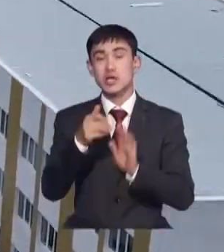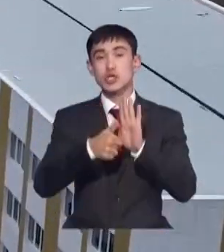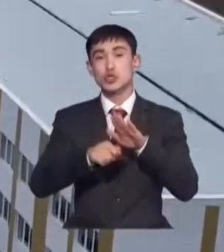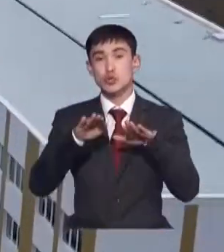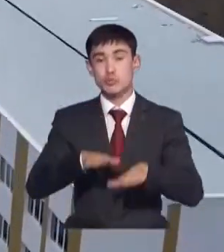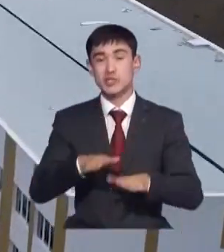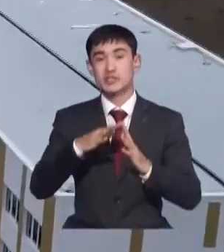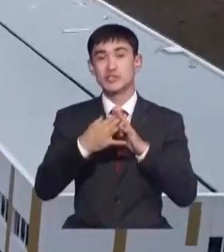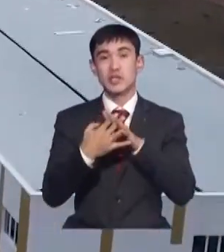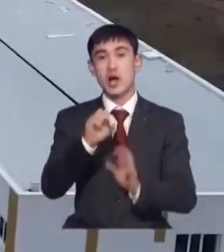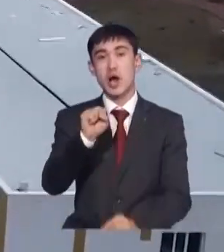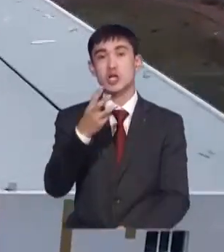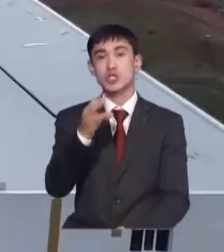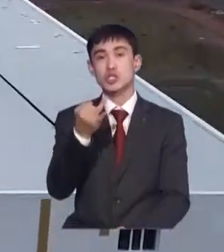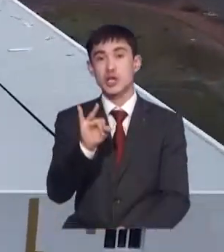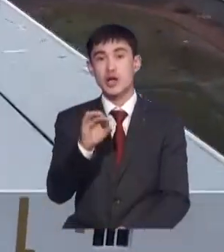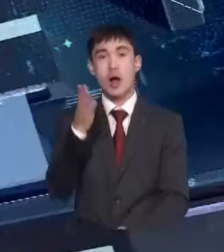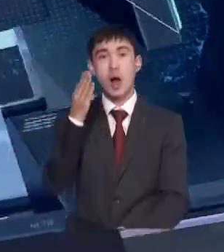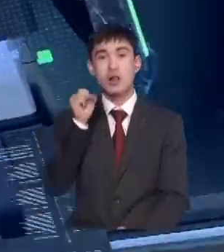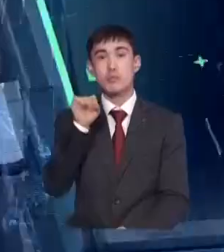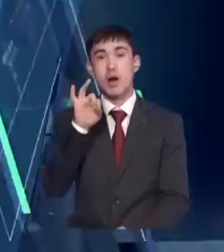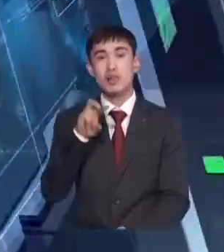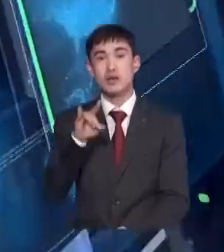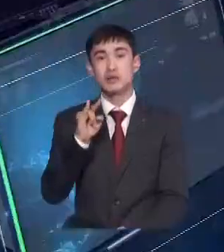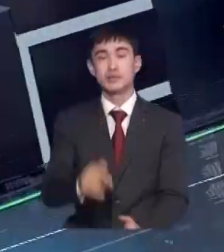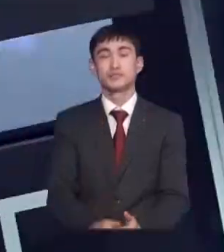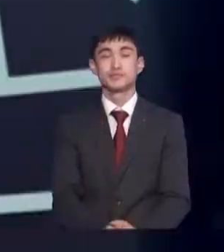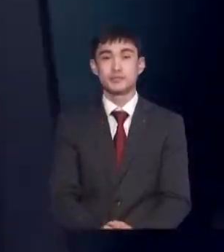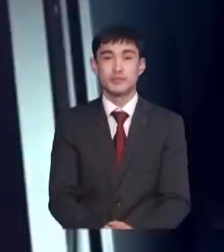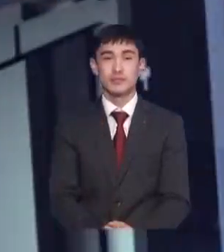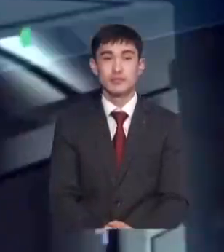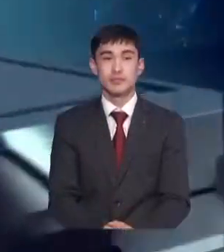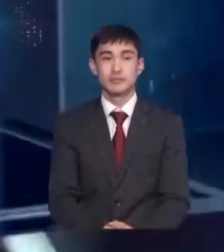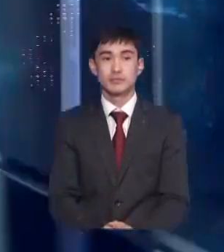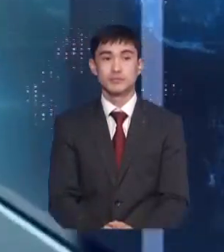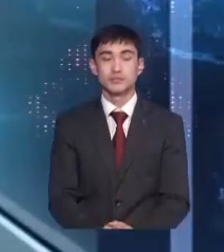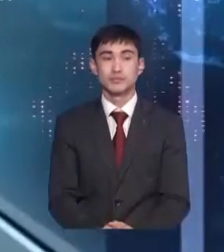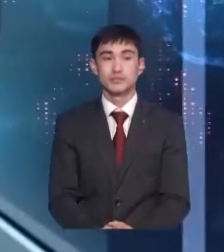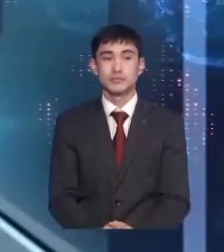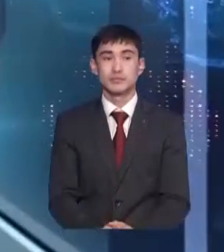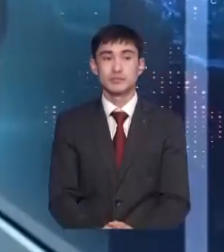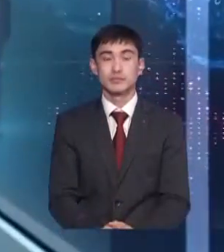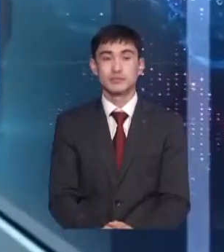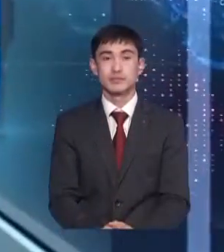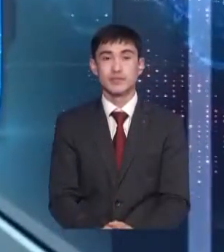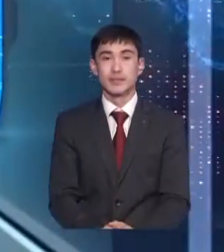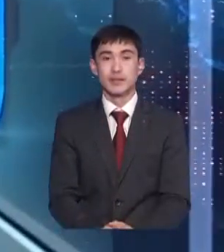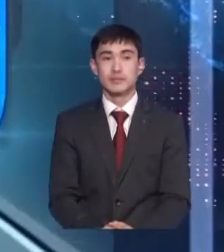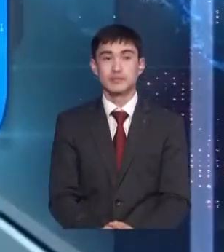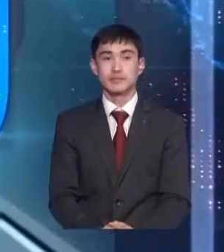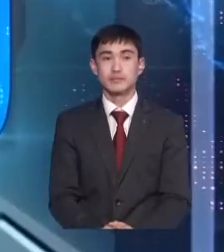600 мест в селах Ашысай и Алмалы. Шандос Назарбаев, Хурманжан Касымжанұлы, Кенже Жомарт, телерадиокомпания